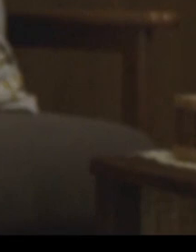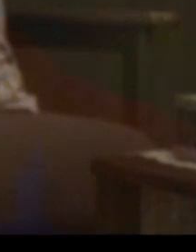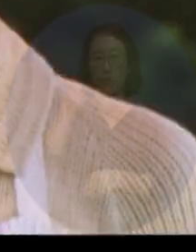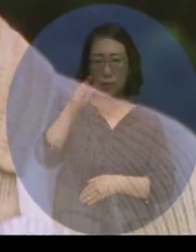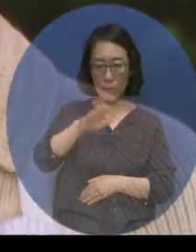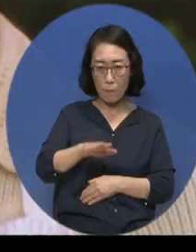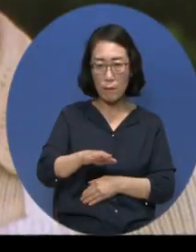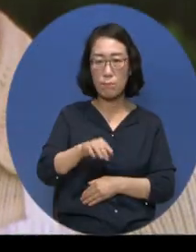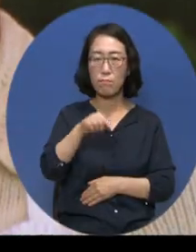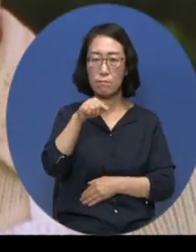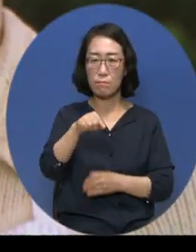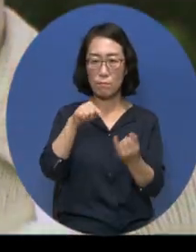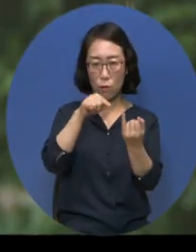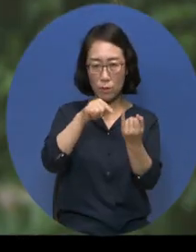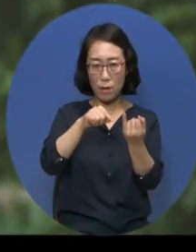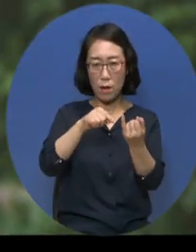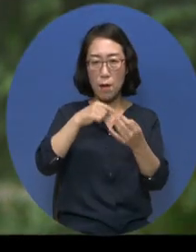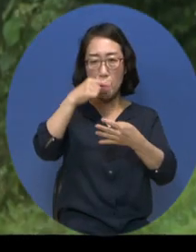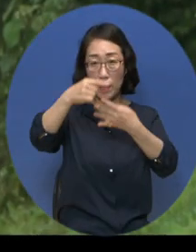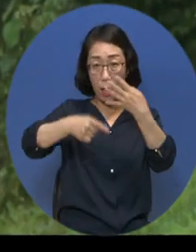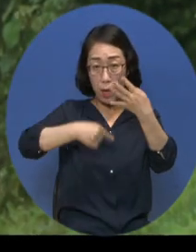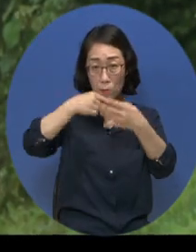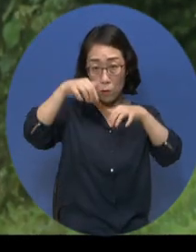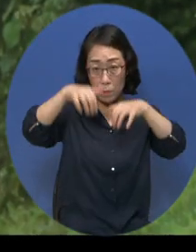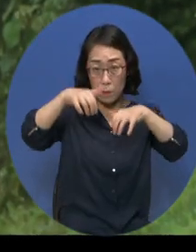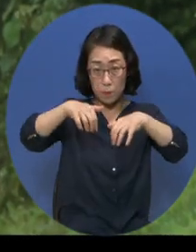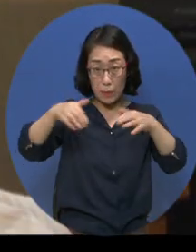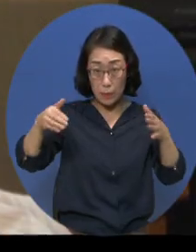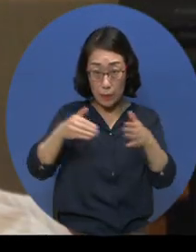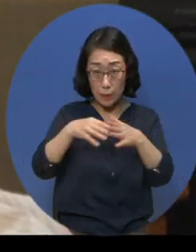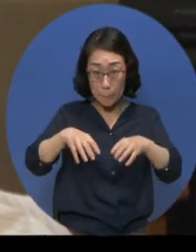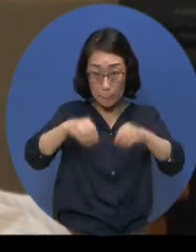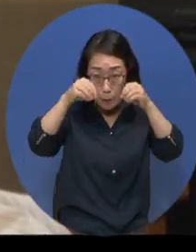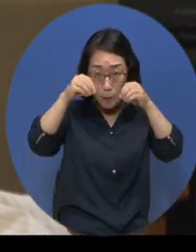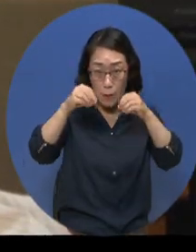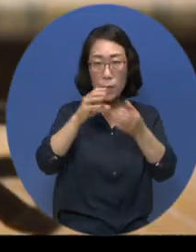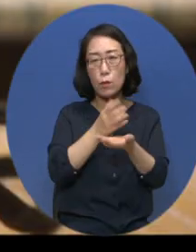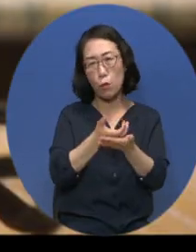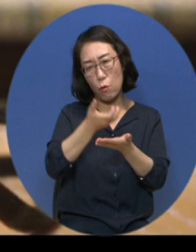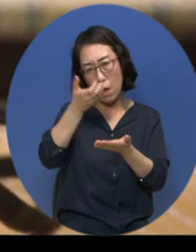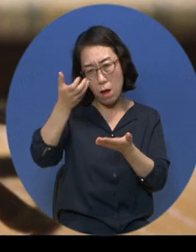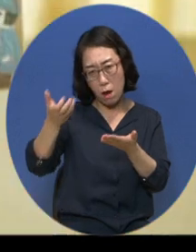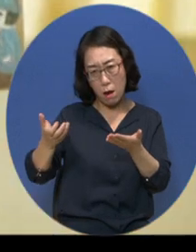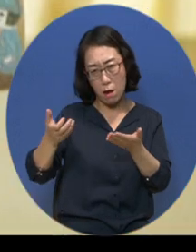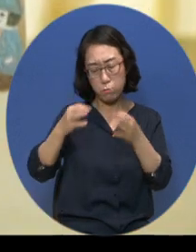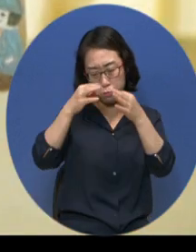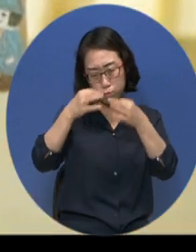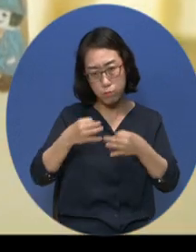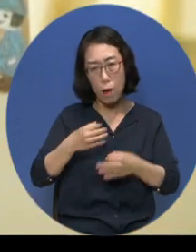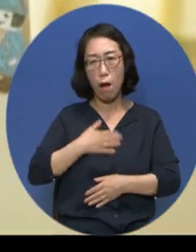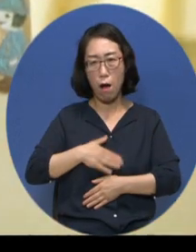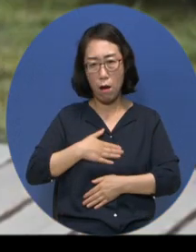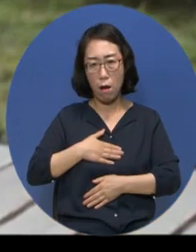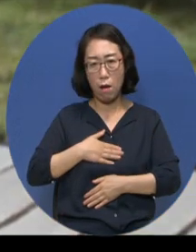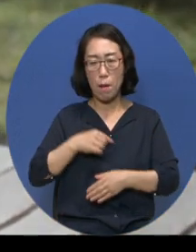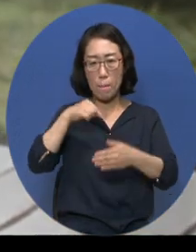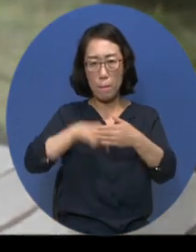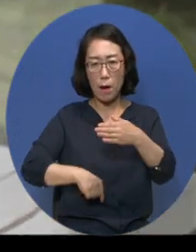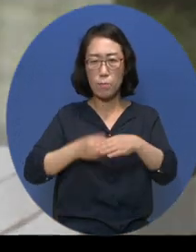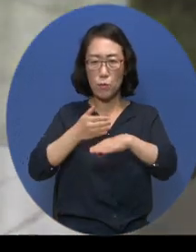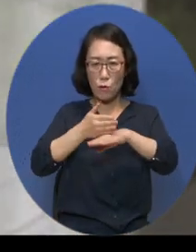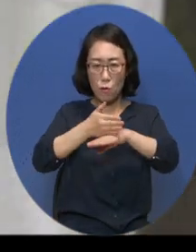하지만 미호는 비의 계절이 끝나면 떠나야 하는 자신의 운명을 깨닫게 되고 천천히